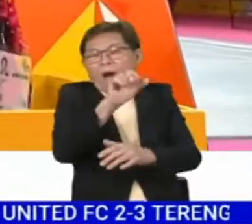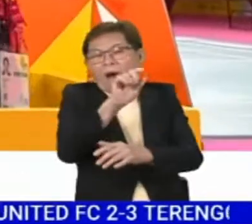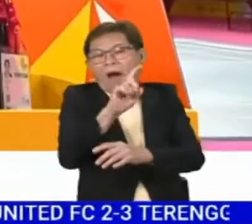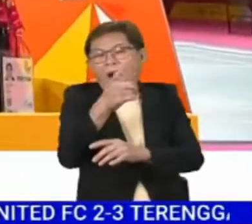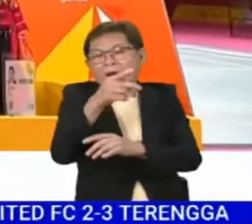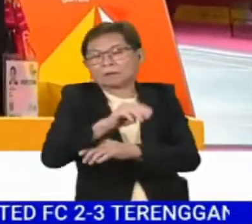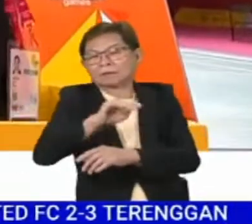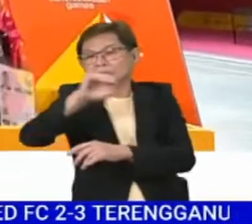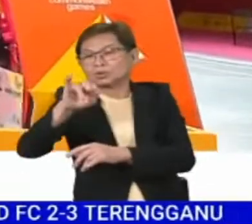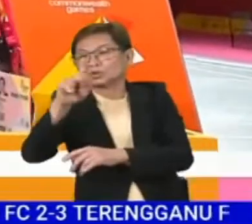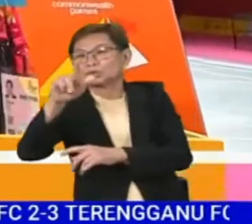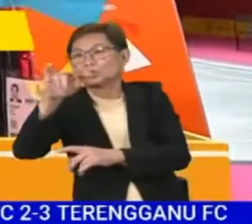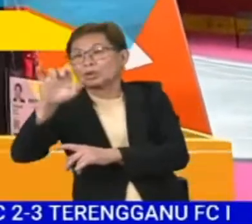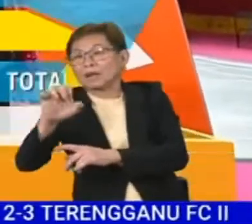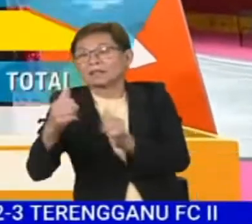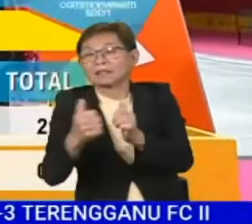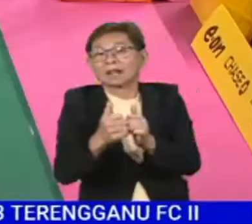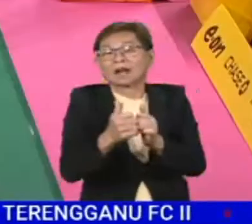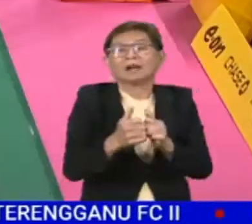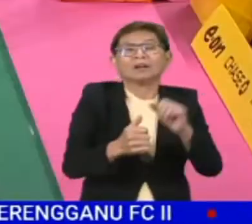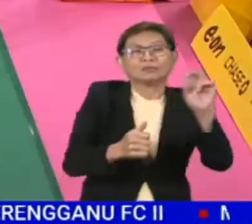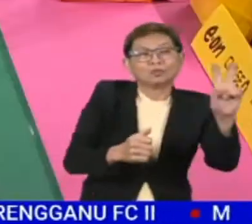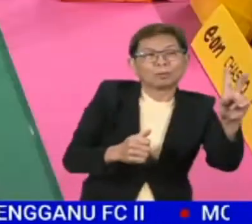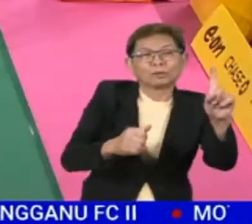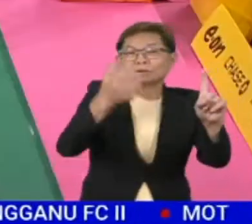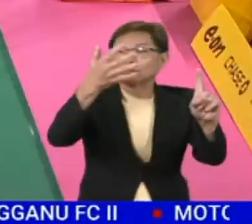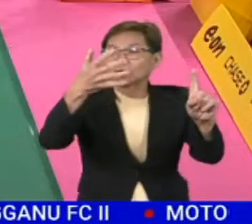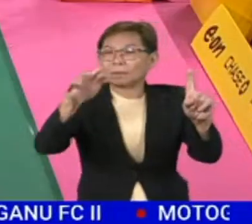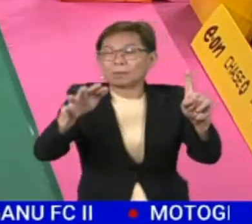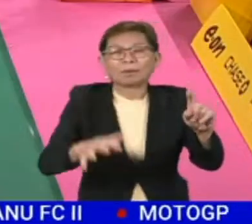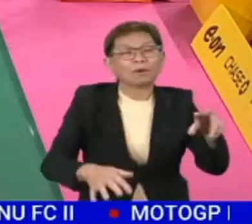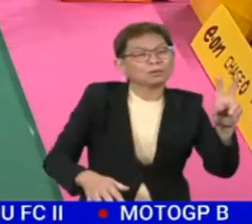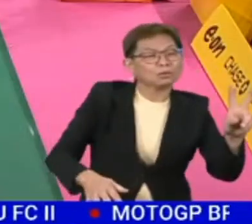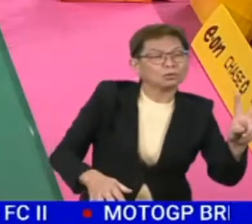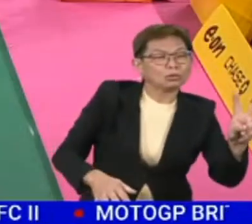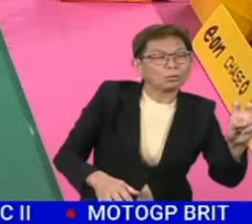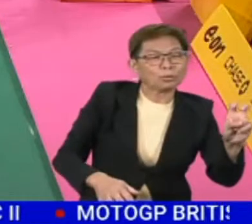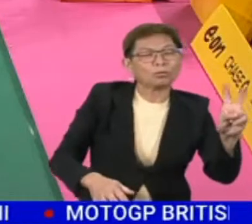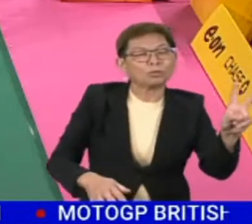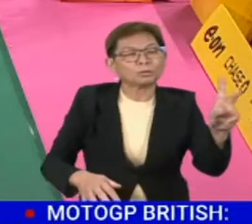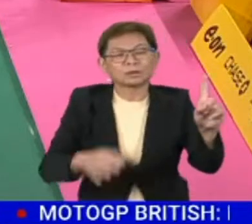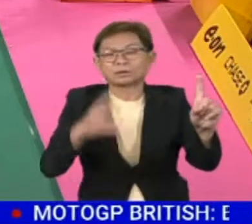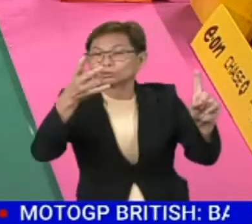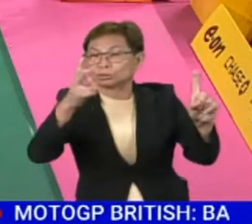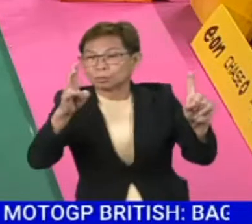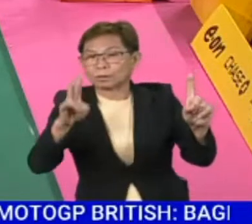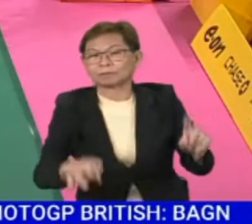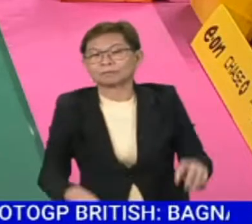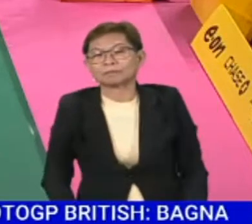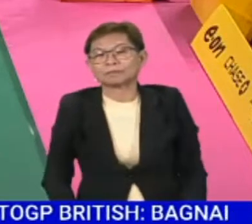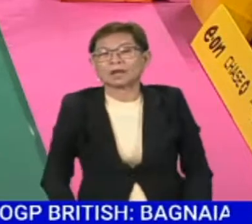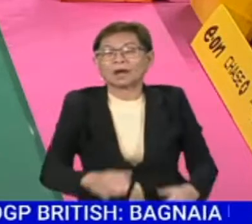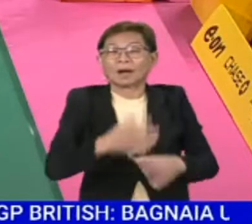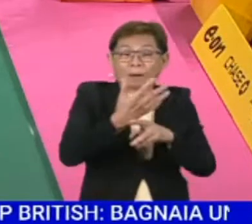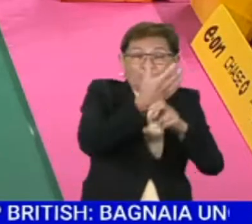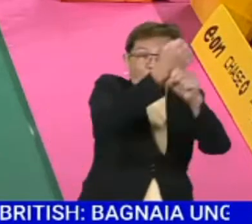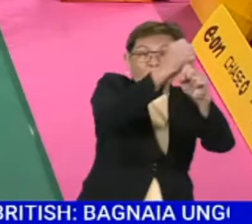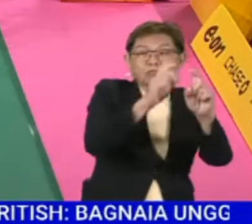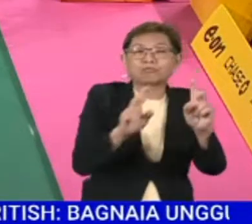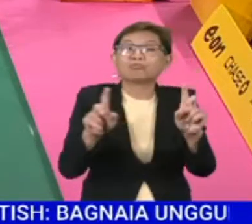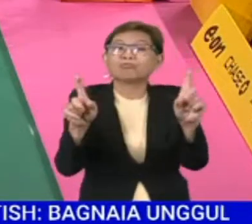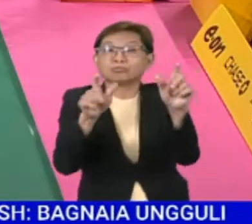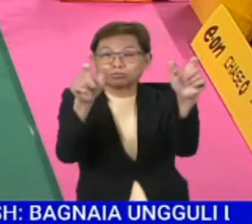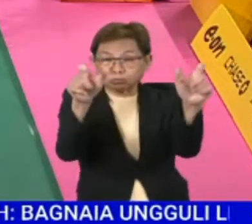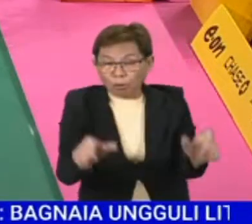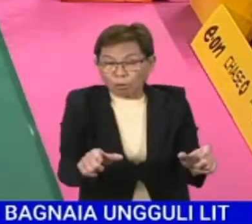hole dan Juliet fashion dengan keputusan 21-15 21-17 Iya diikuti kemenangan berguru